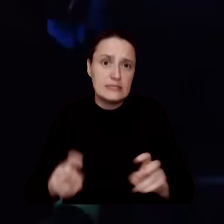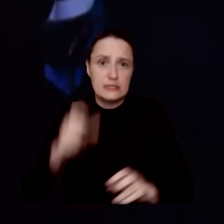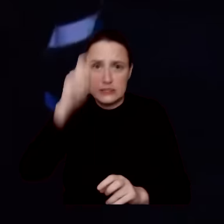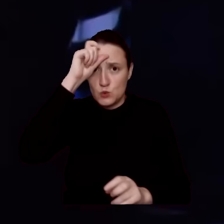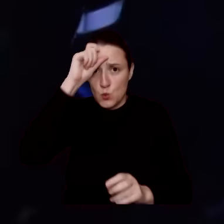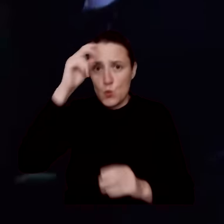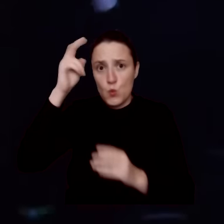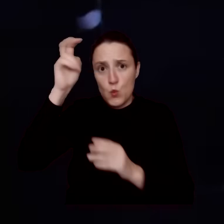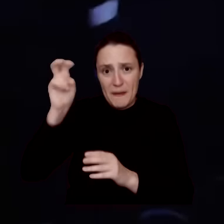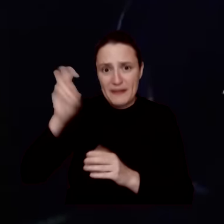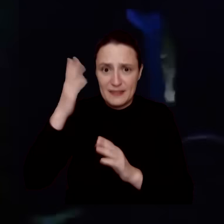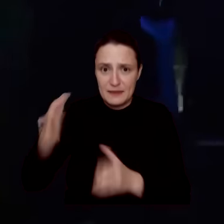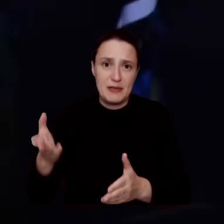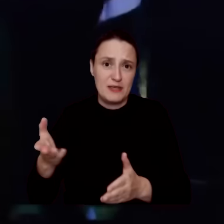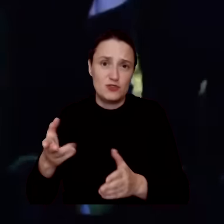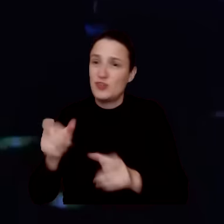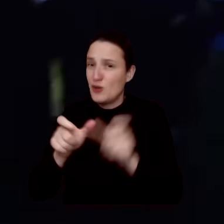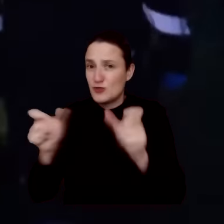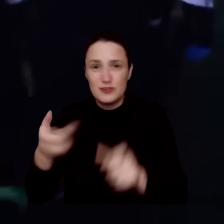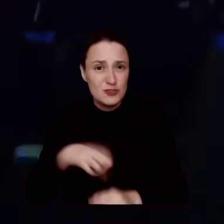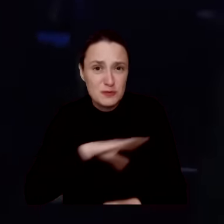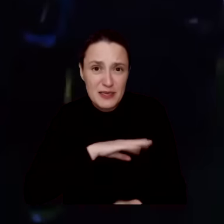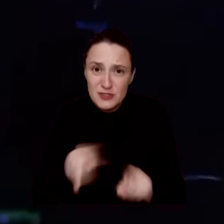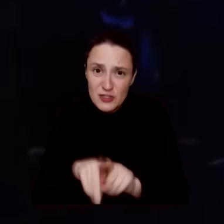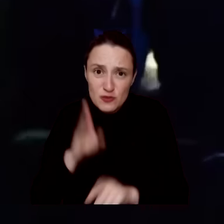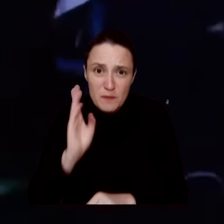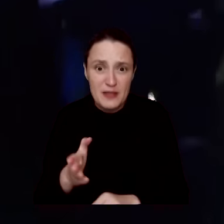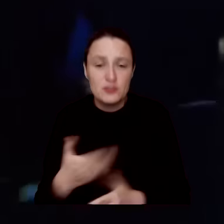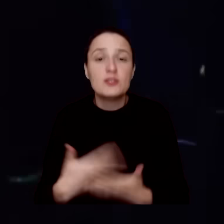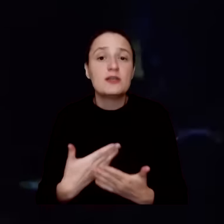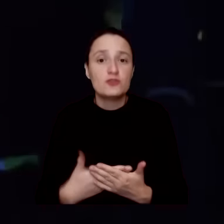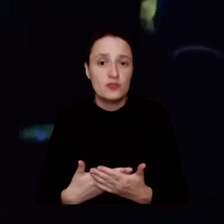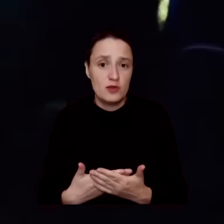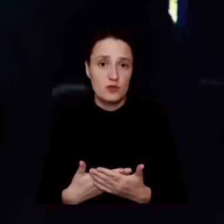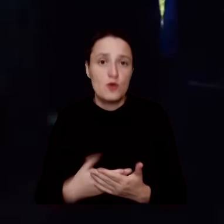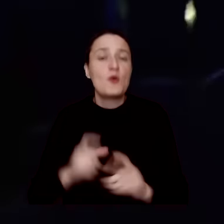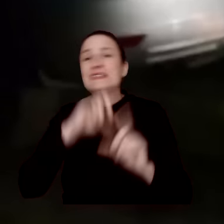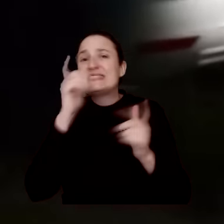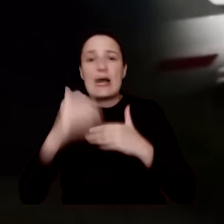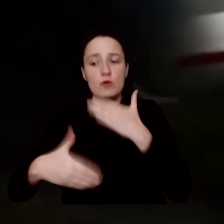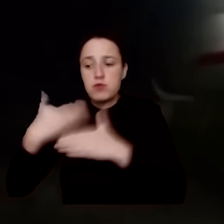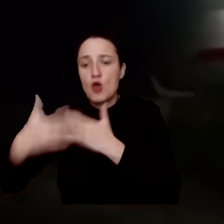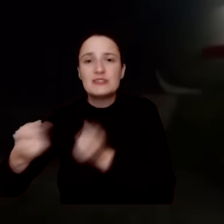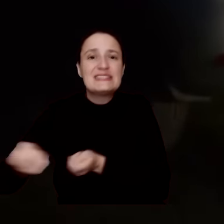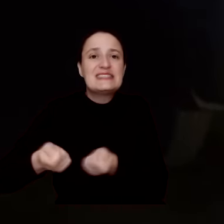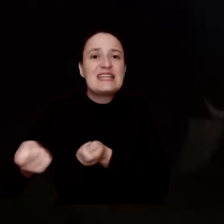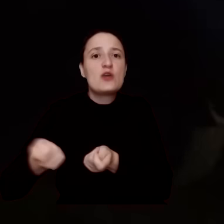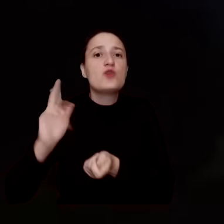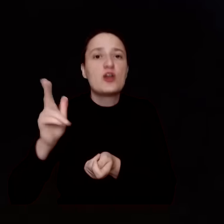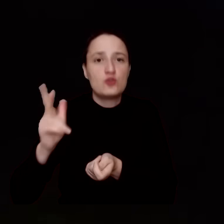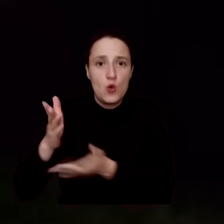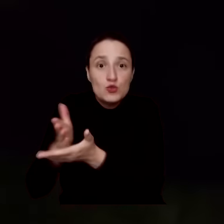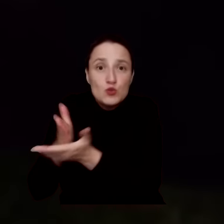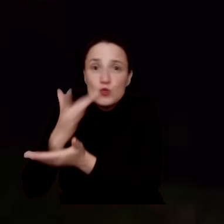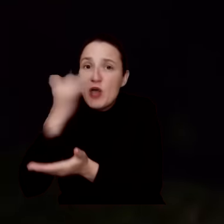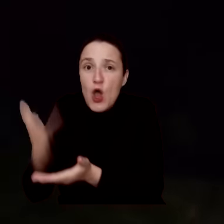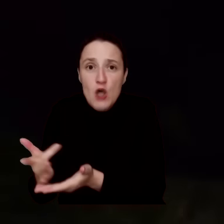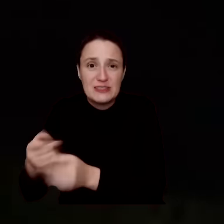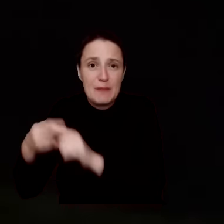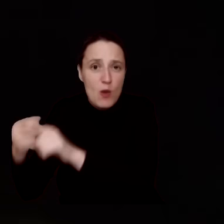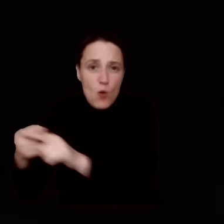do śmierci także, bo sterują owym procesem służby rosyjskie i